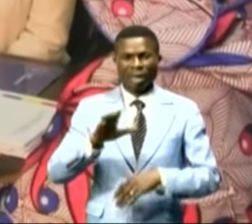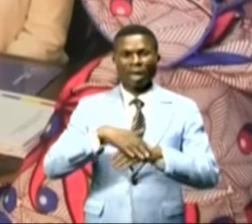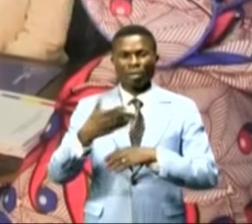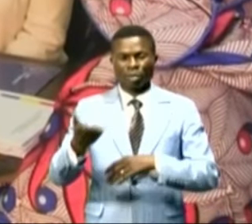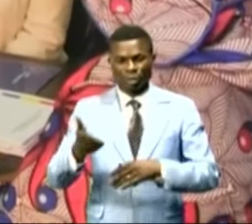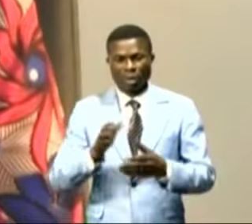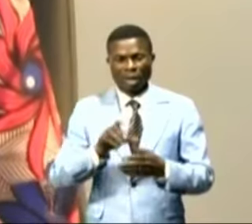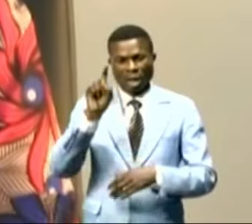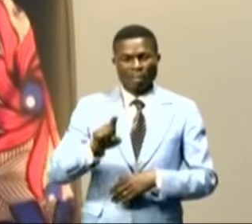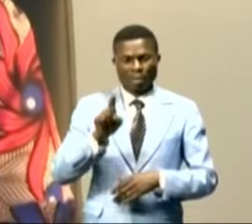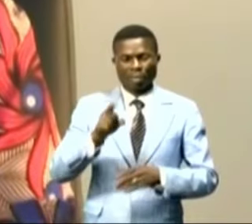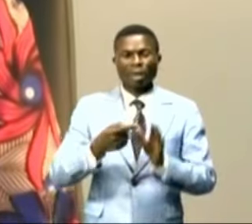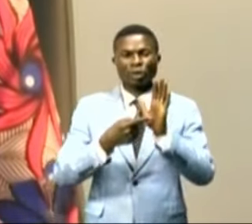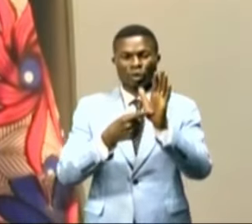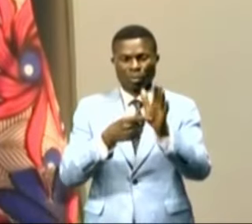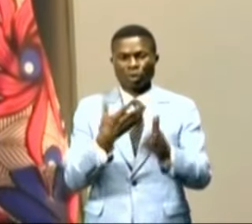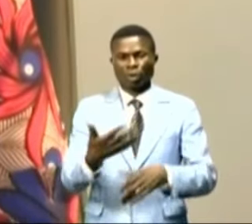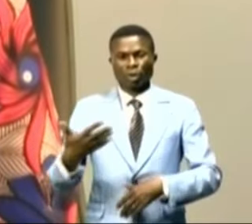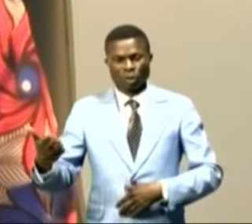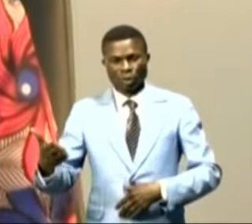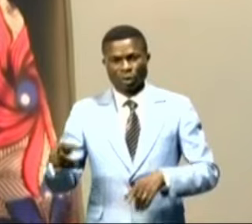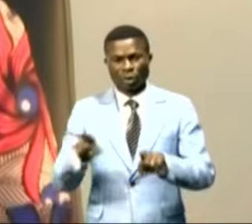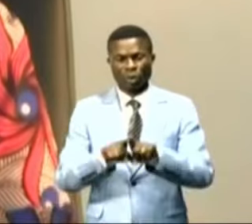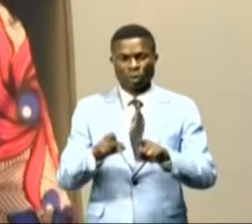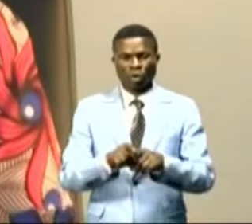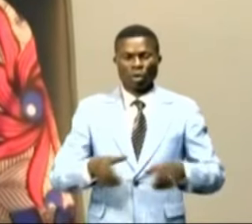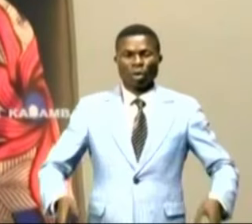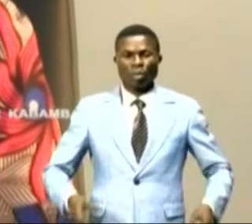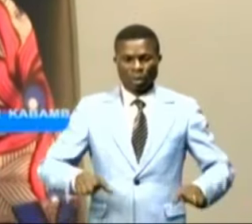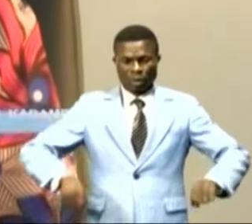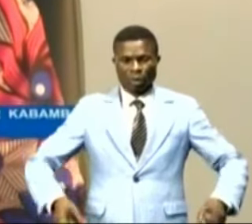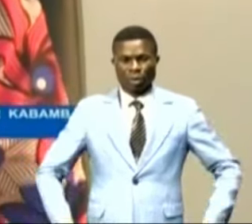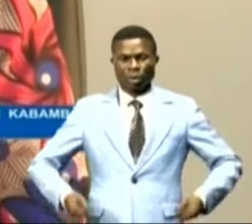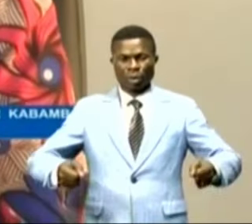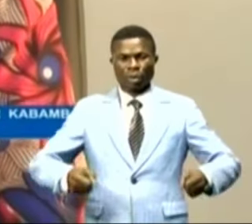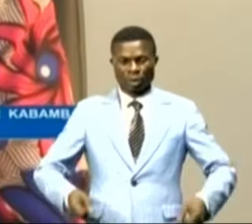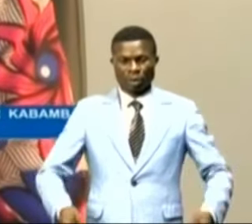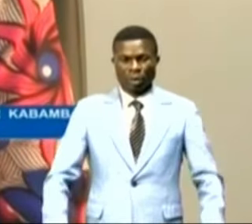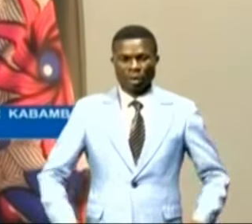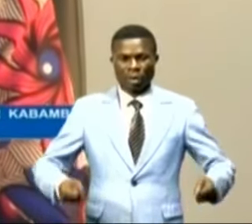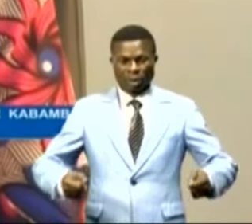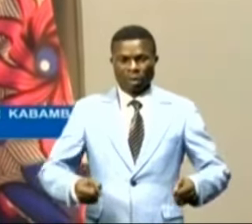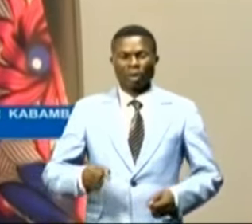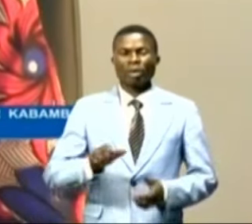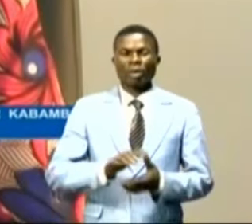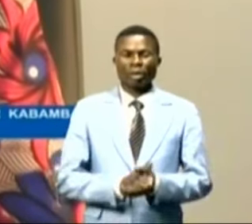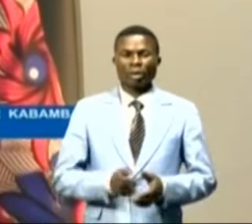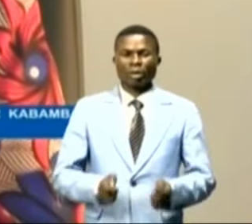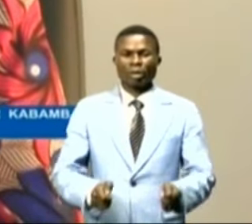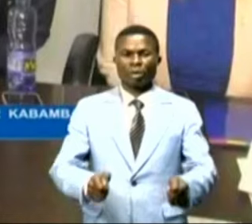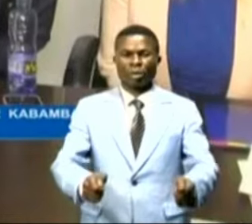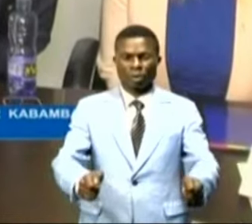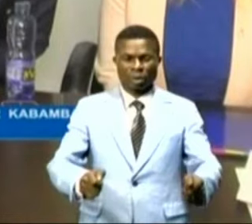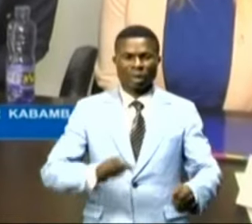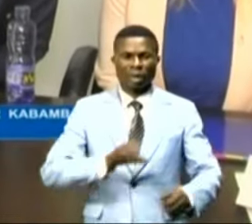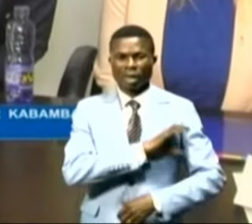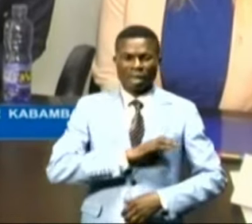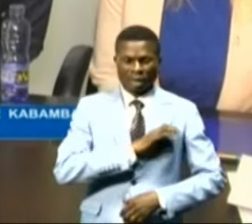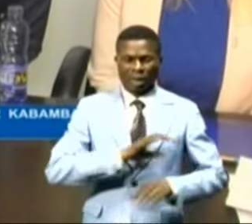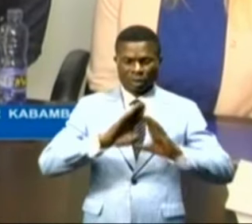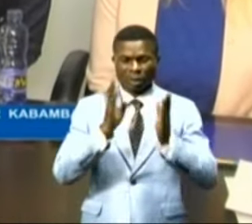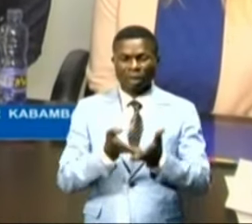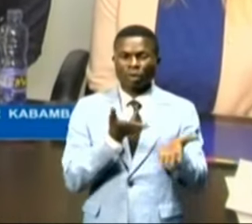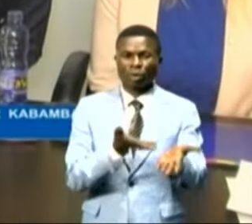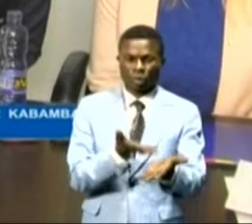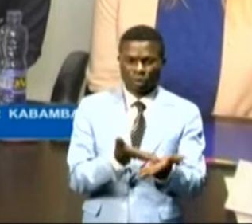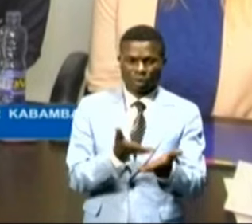des besoins exprimés en matériel comme les chaises roulantes, les prothèses et les béquilles et autres, le caractère national de ces interventions